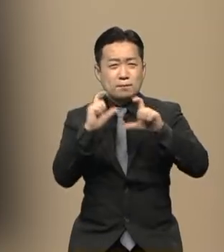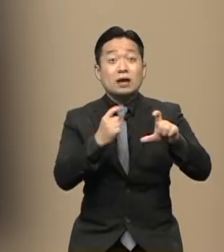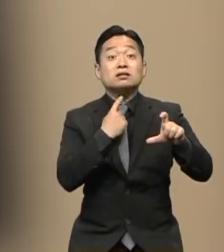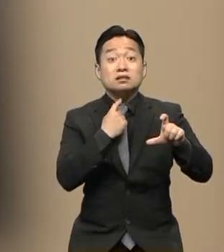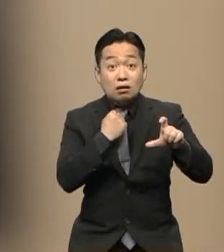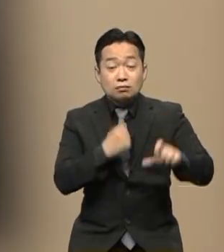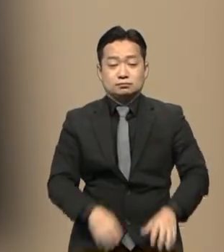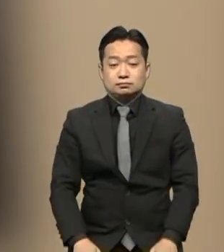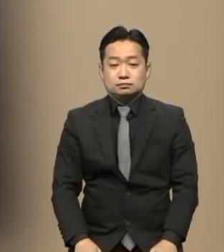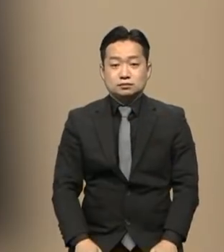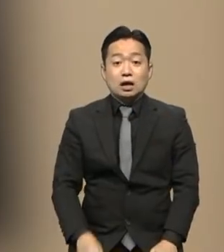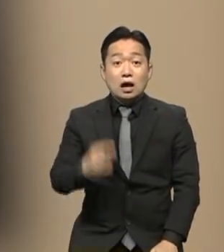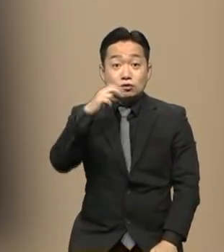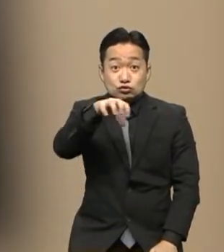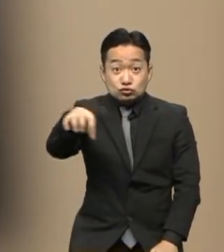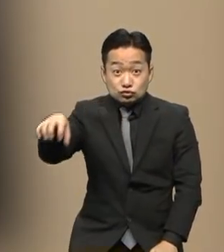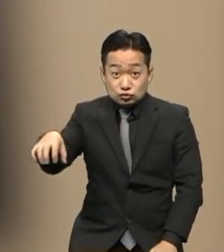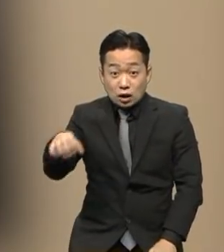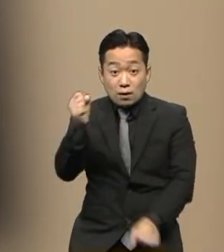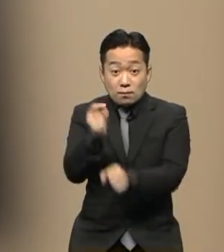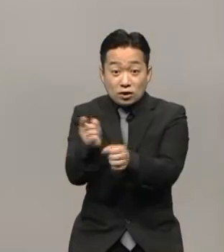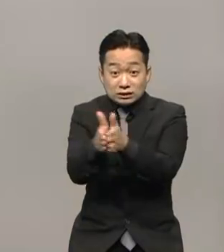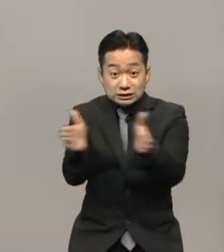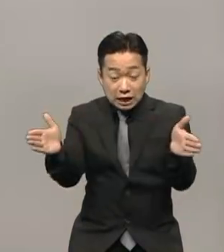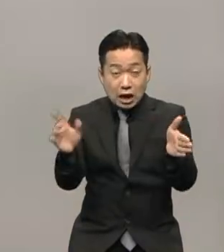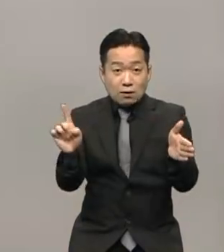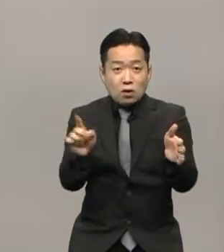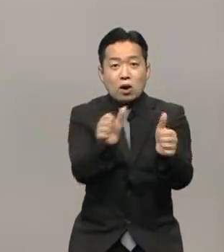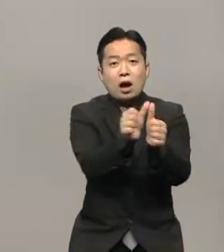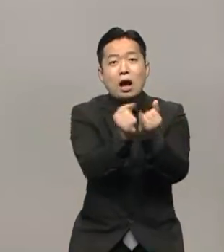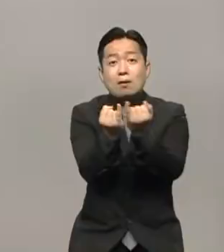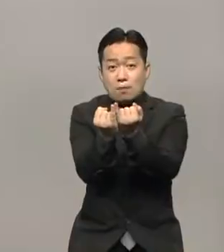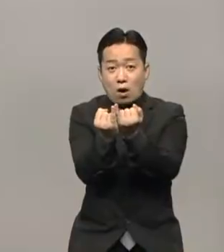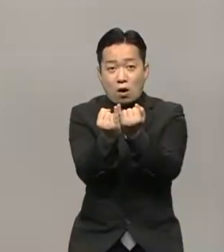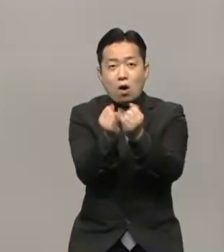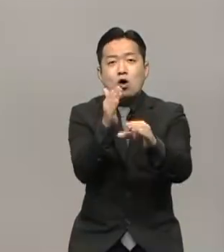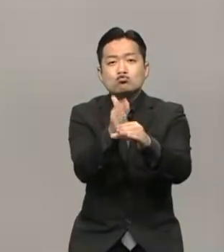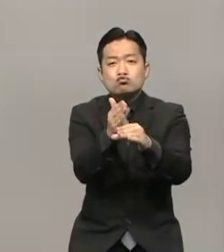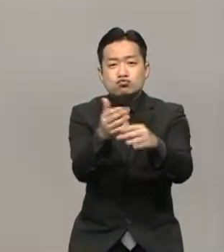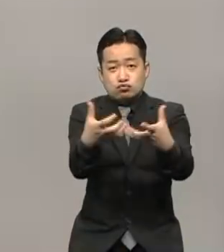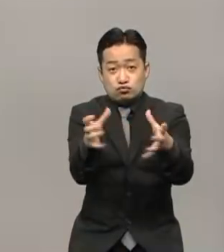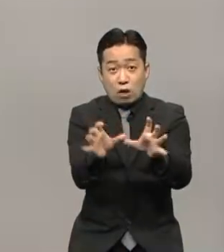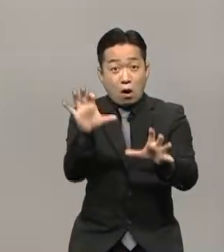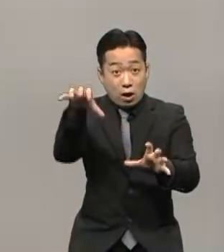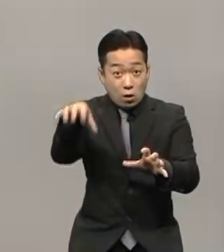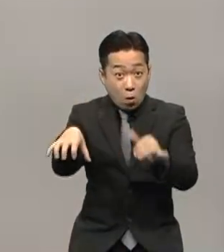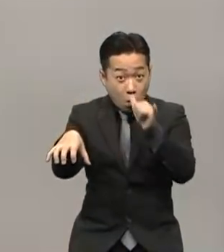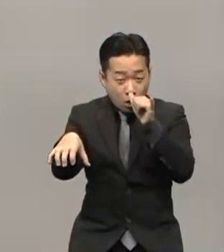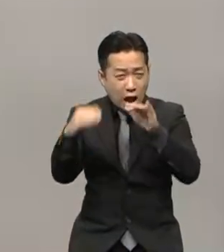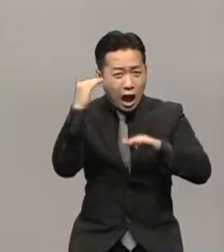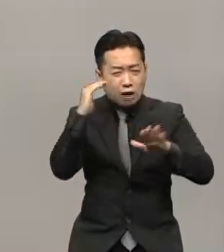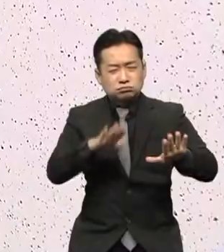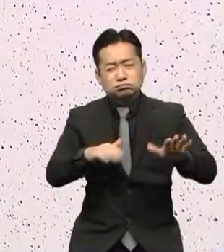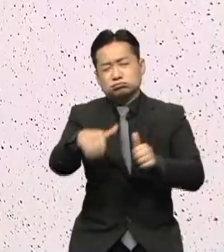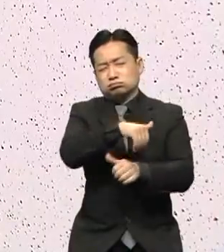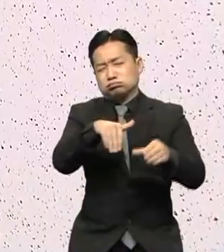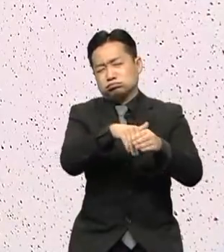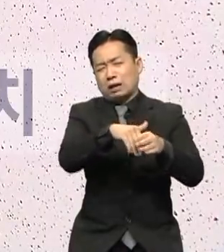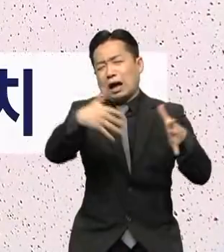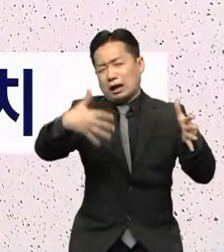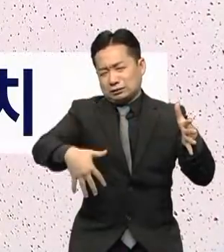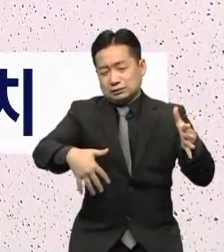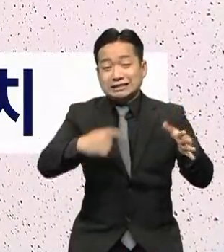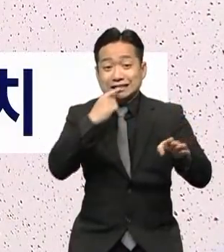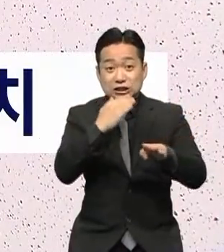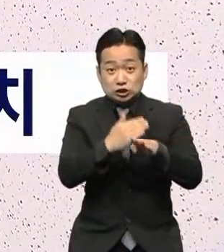이런 문제 때문에 미국 등에서 일찌감치 도입한 성중립 화장실이 대안으로 꼽히지만 국내에선 아직 갈 길이 멉니다.